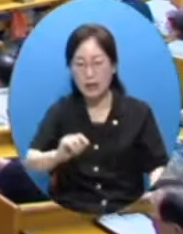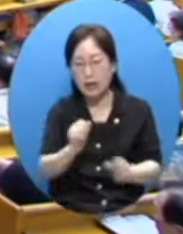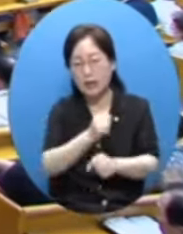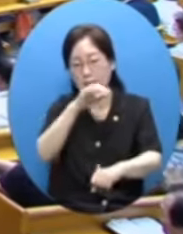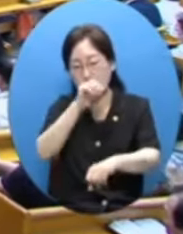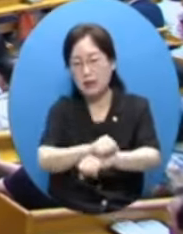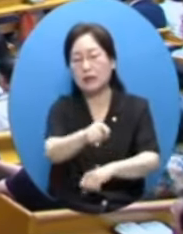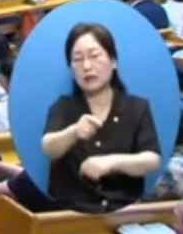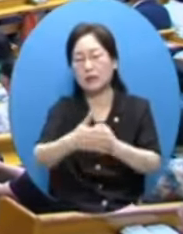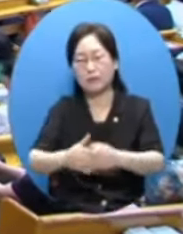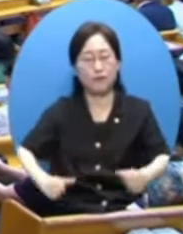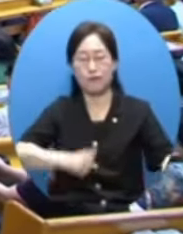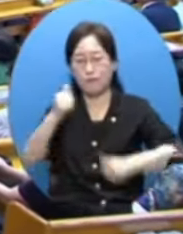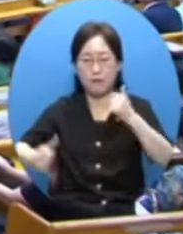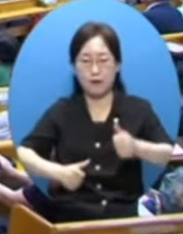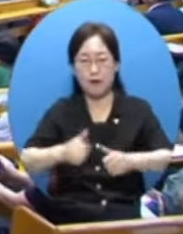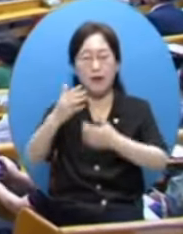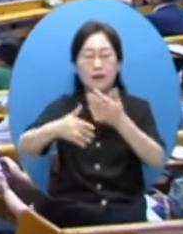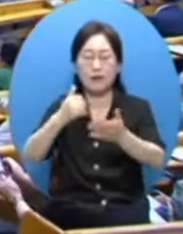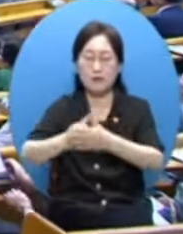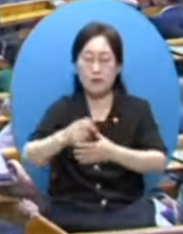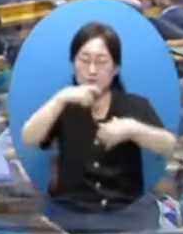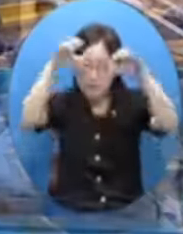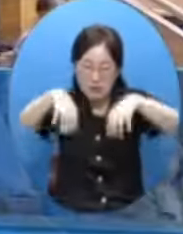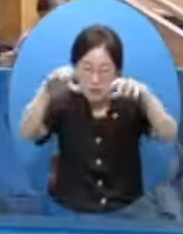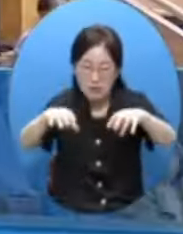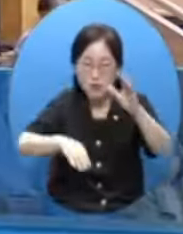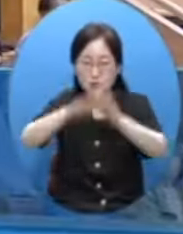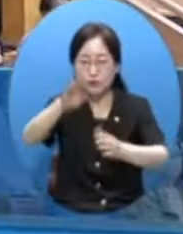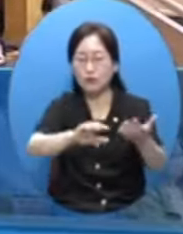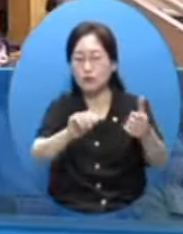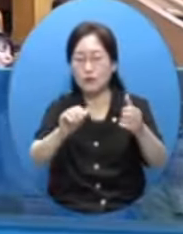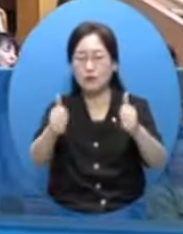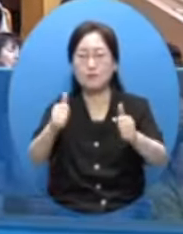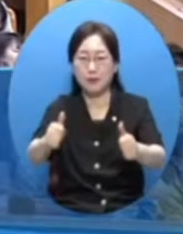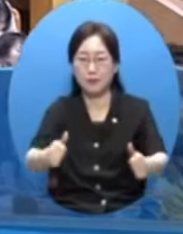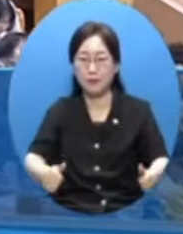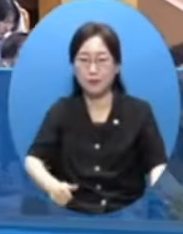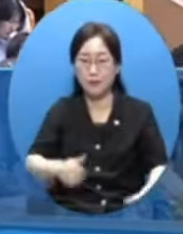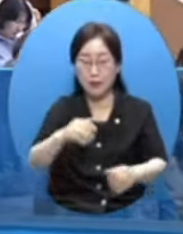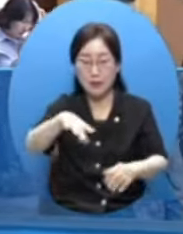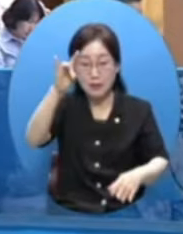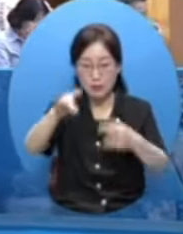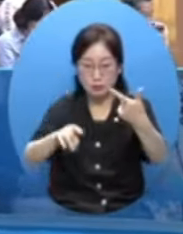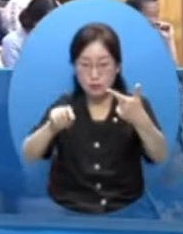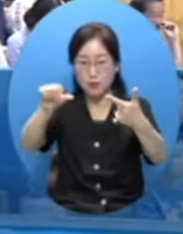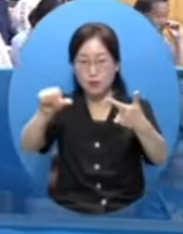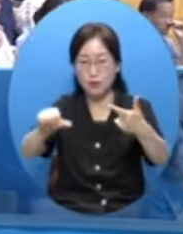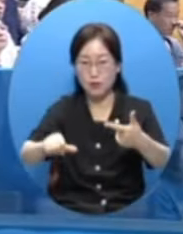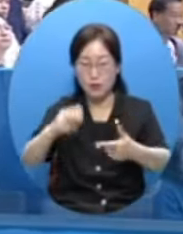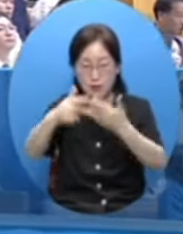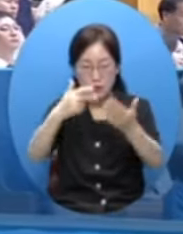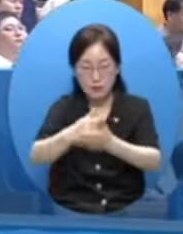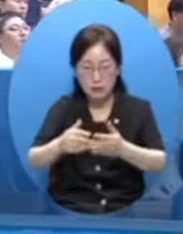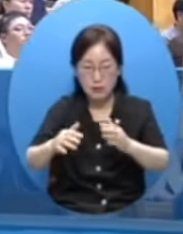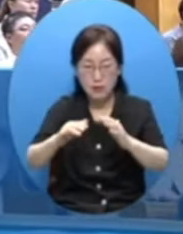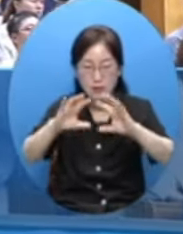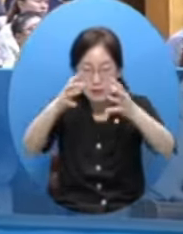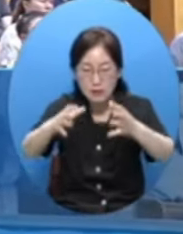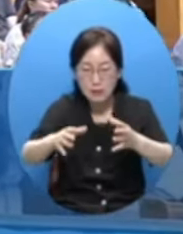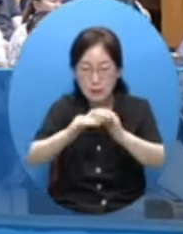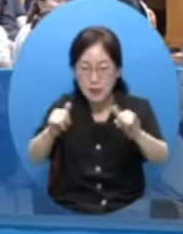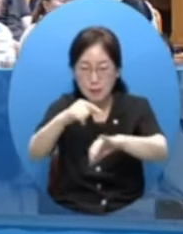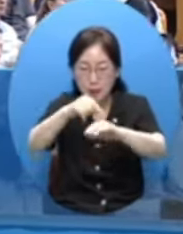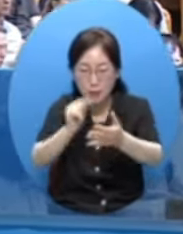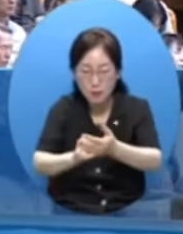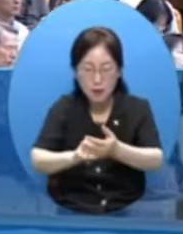홍수로 심판하신 것입니다. 창세기 6장 5절입니다. 야훼께서 사람의 죄악이 세상에 가득함과 그의 마음으로